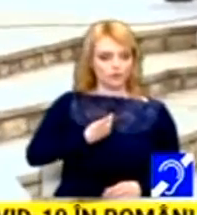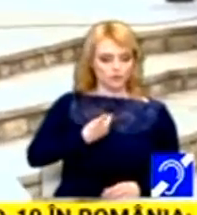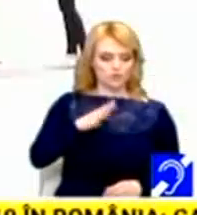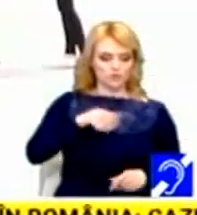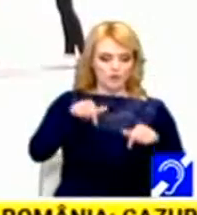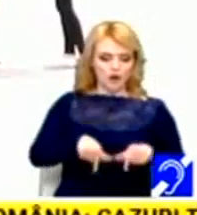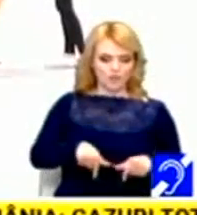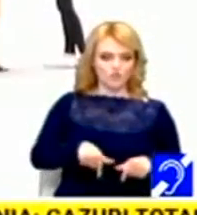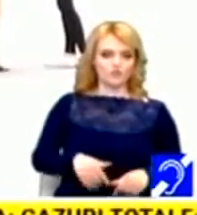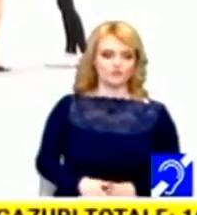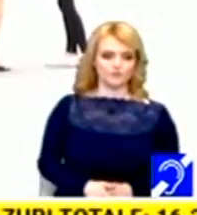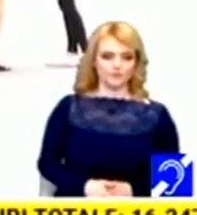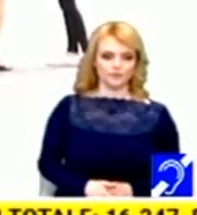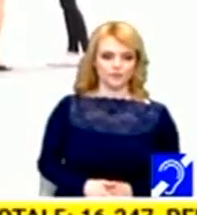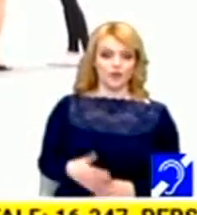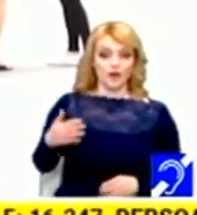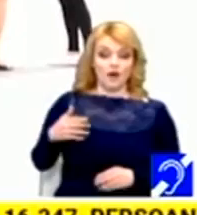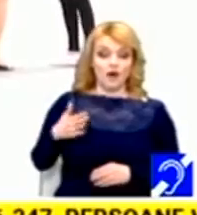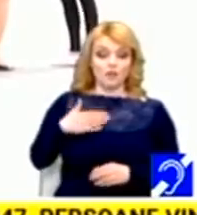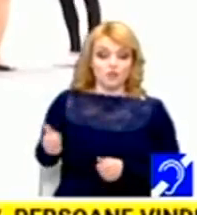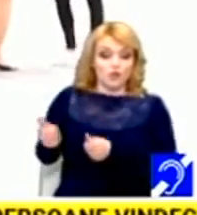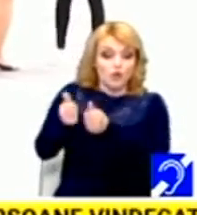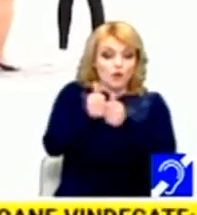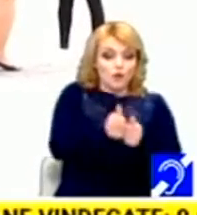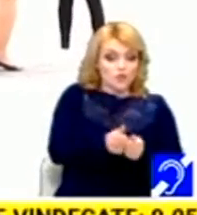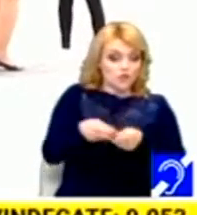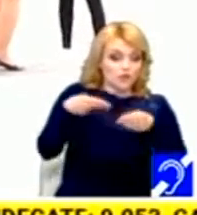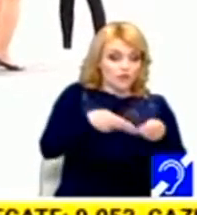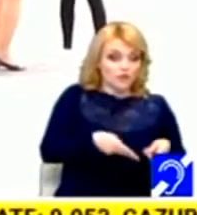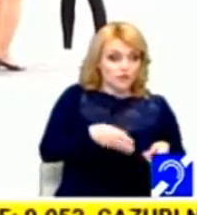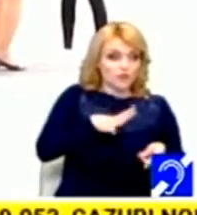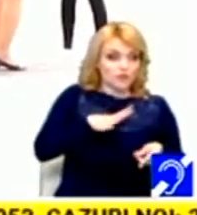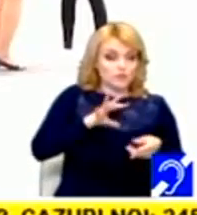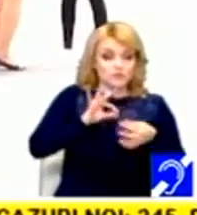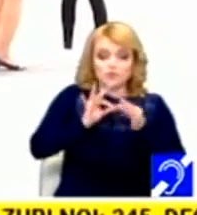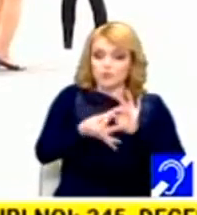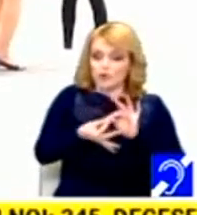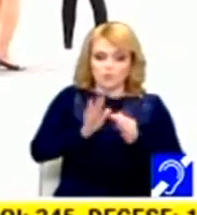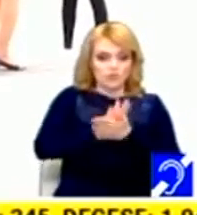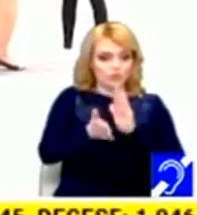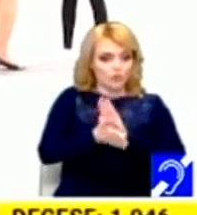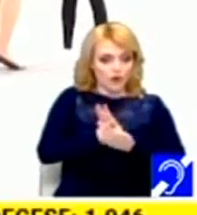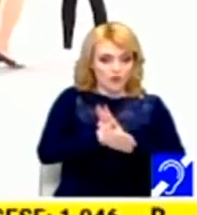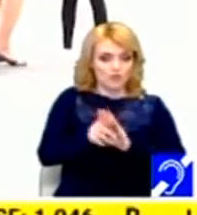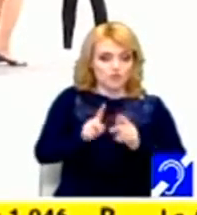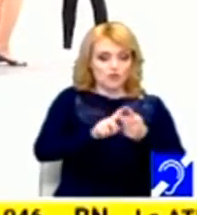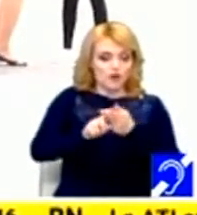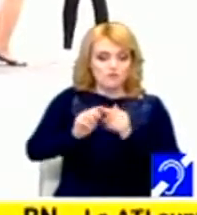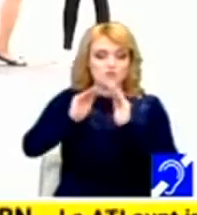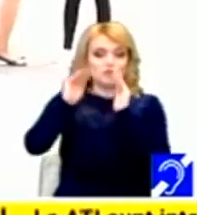fim aici. Colegii au venit exact atunci când ne aflam în cea mai complicată situație, în special în terapie